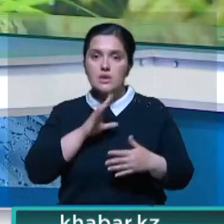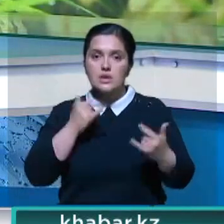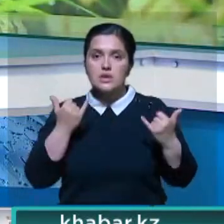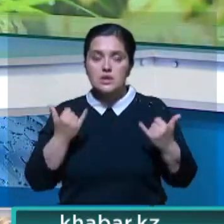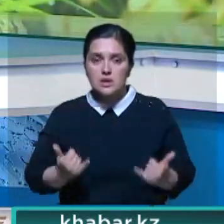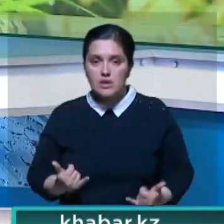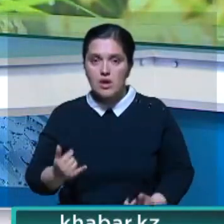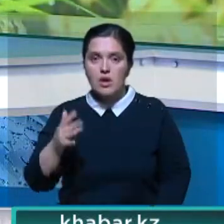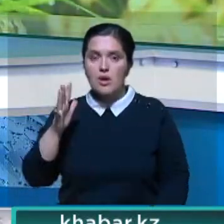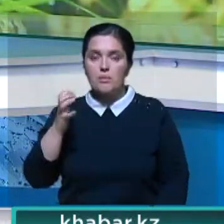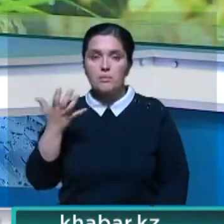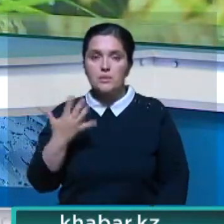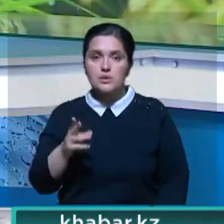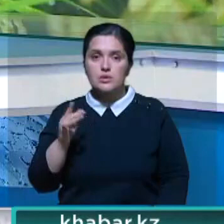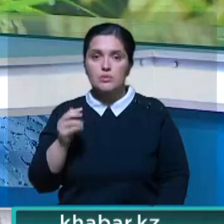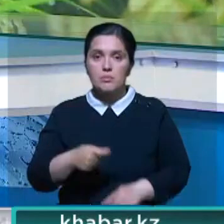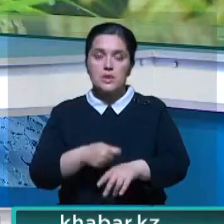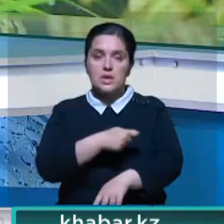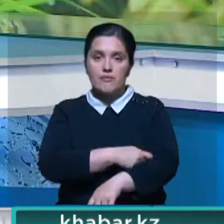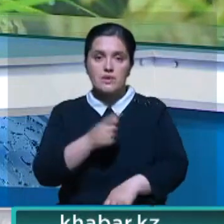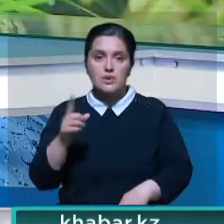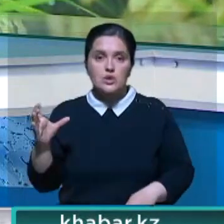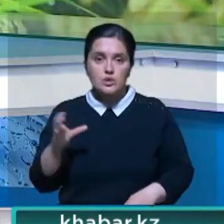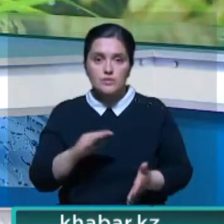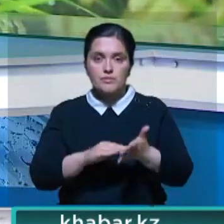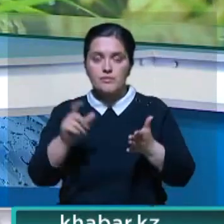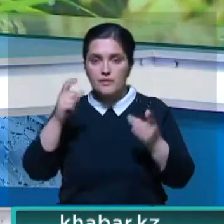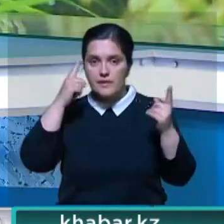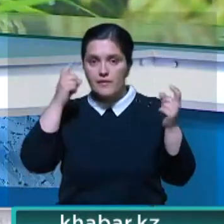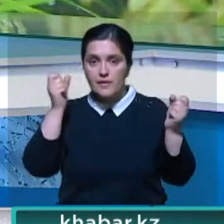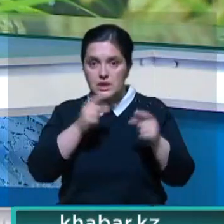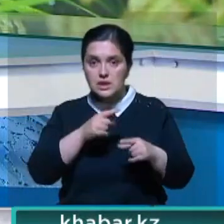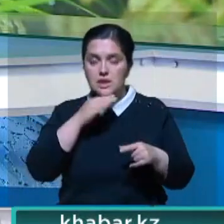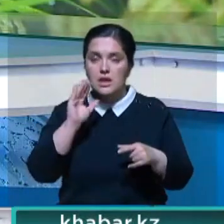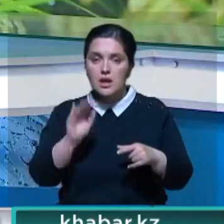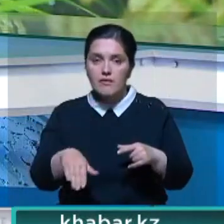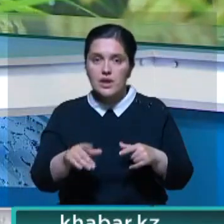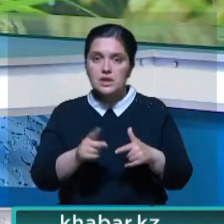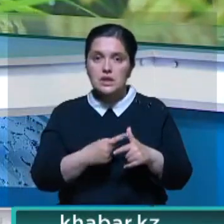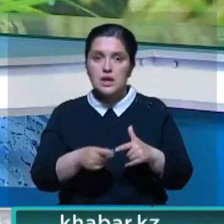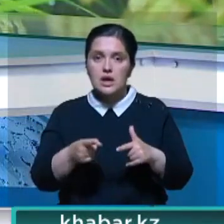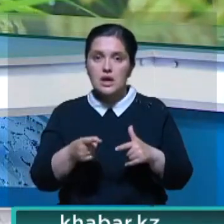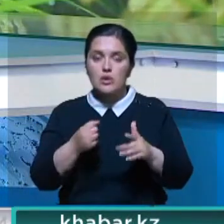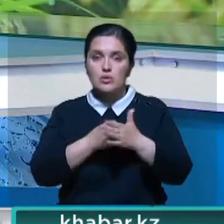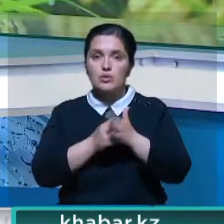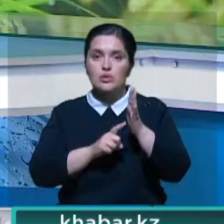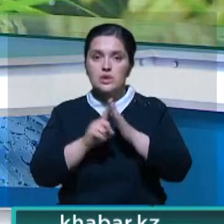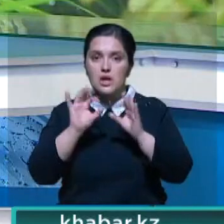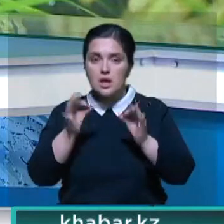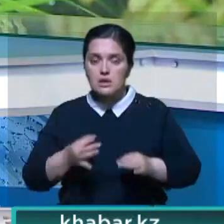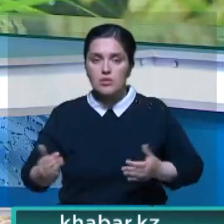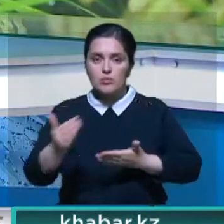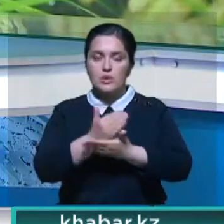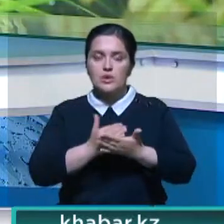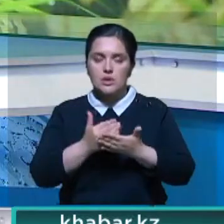Попуски воды на сегодня составляют 550 кубометров в секунду. Кристина Алмаз КЗ выясняла, хватит ли этого объема до